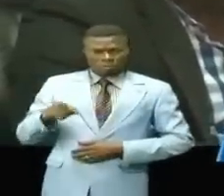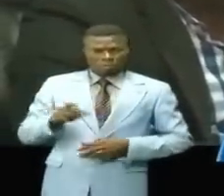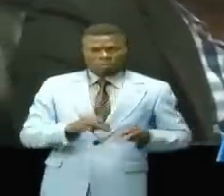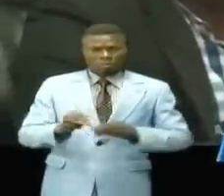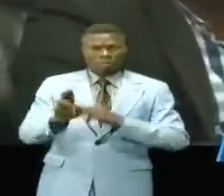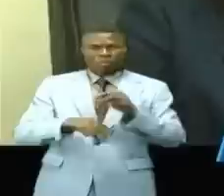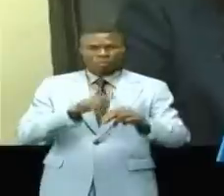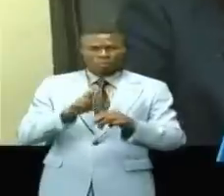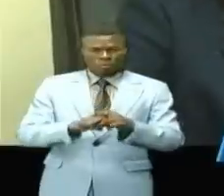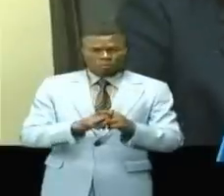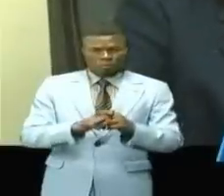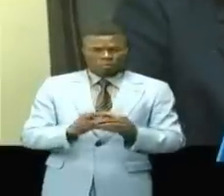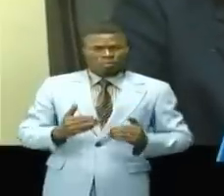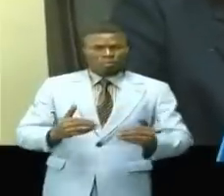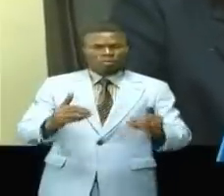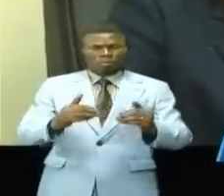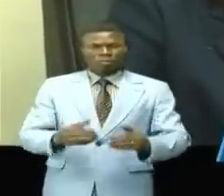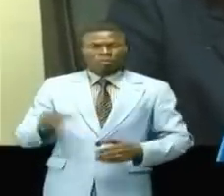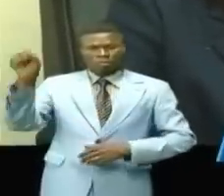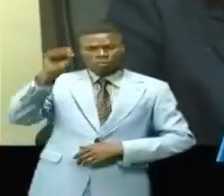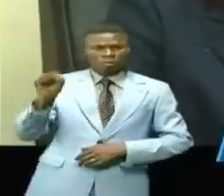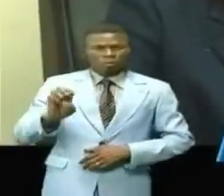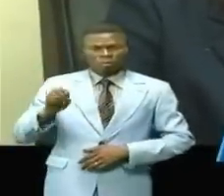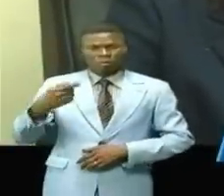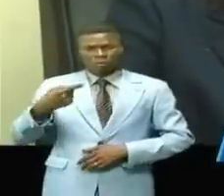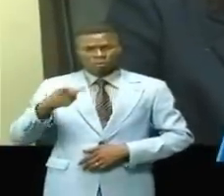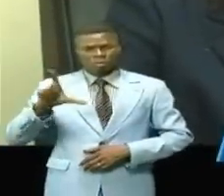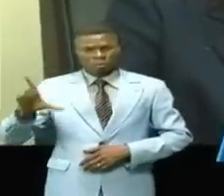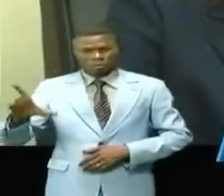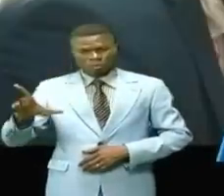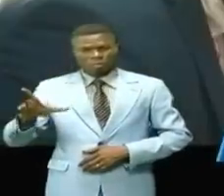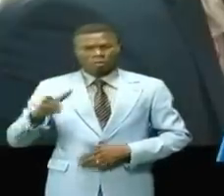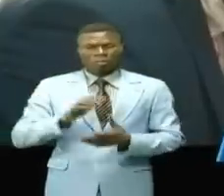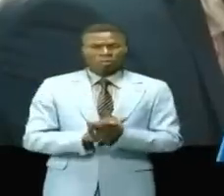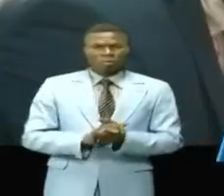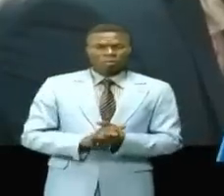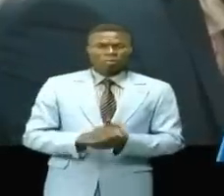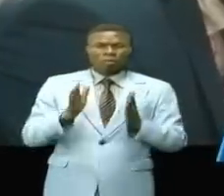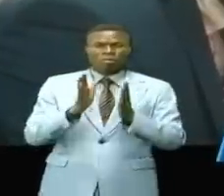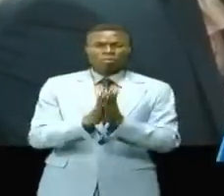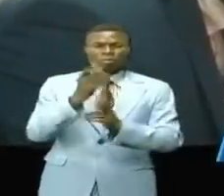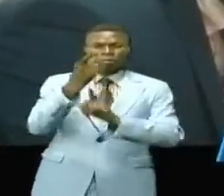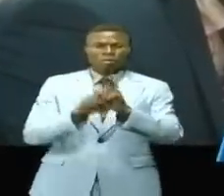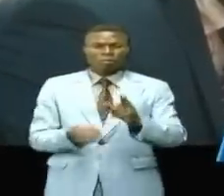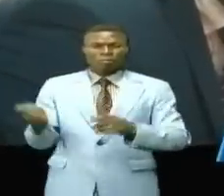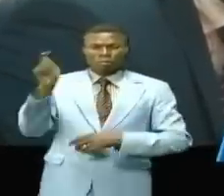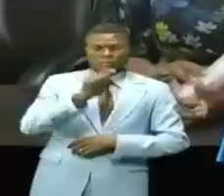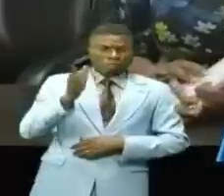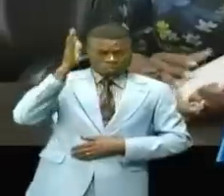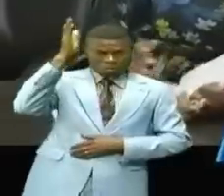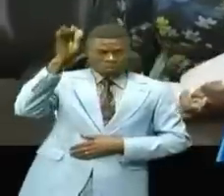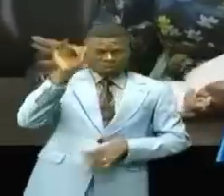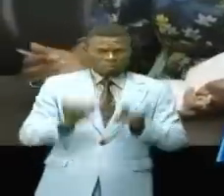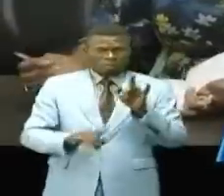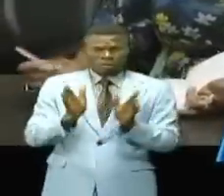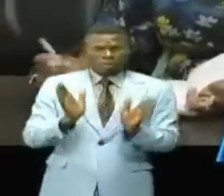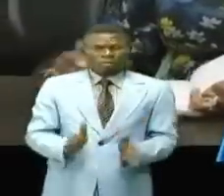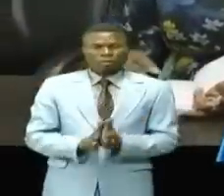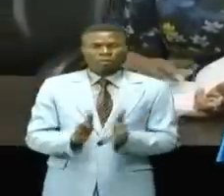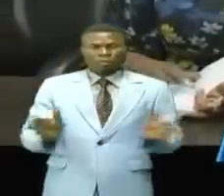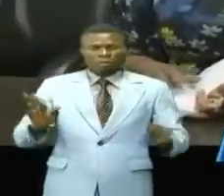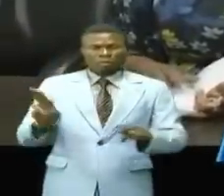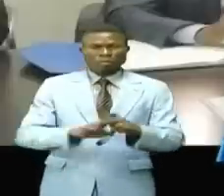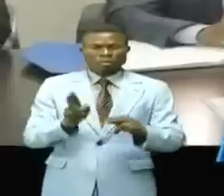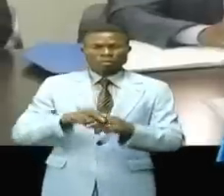national de coordination de la CIRGEL, Marie Bambi Moudila. Le 10 avril prochain, le secrétaire exécutif de la